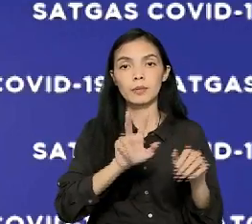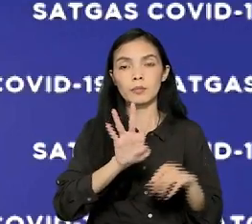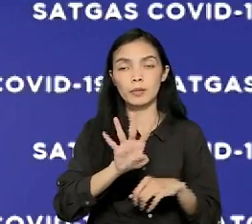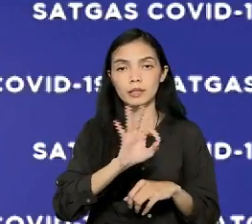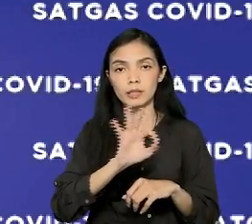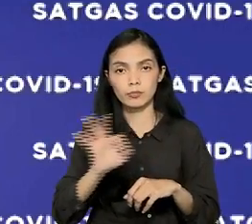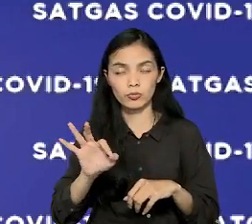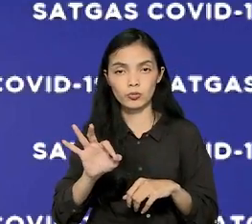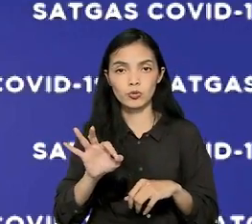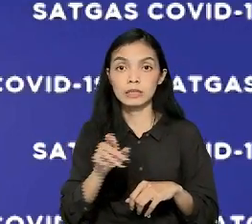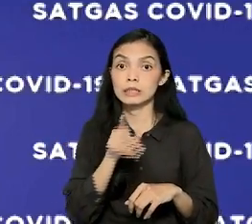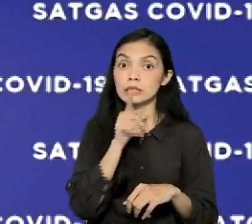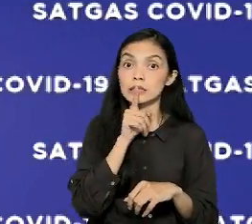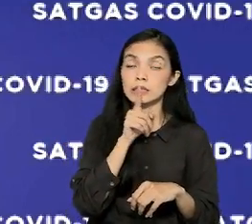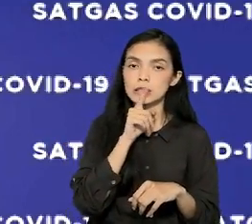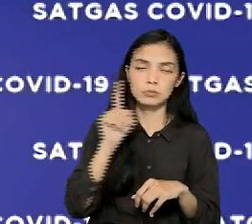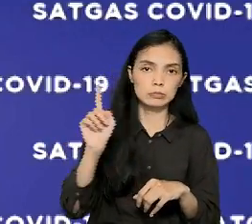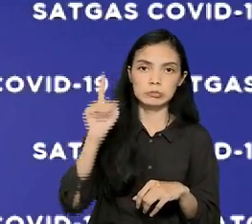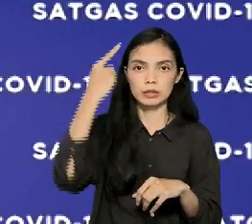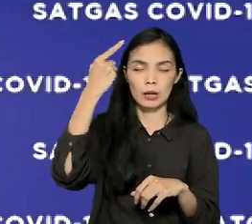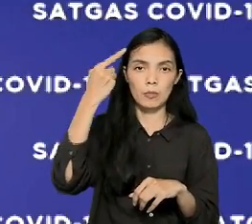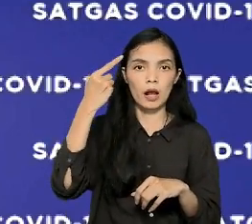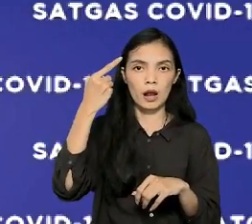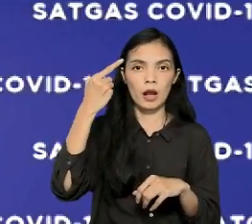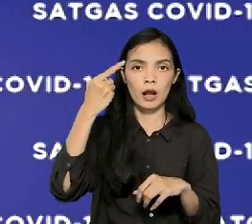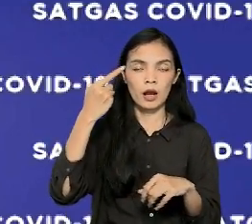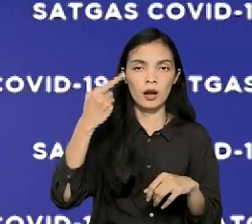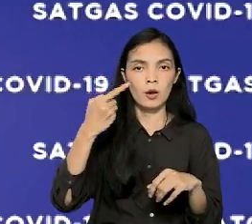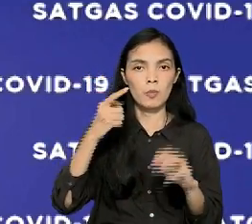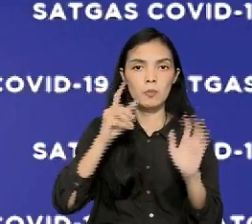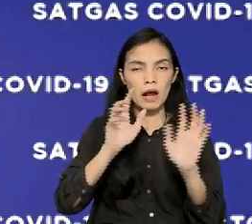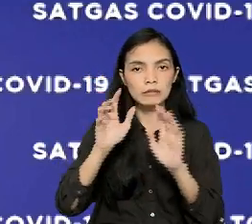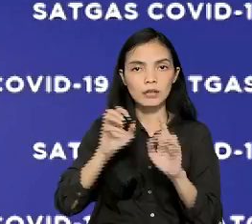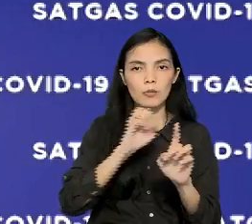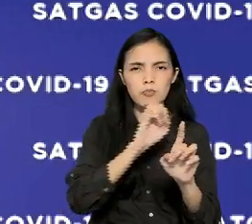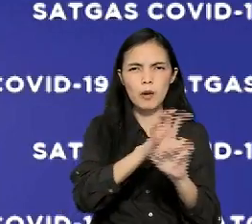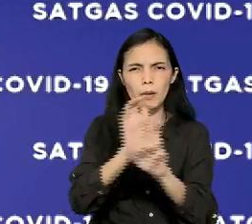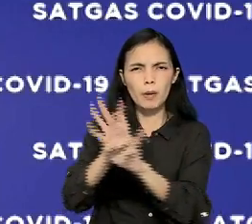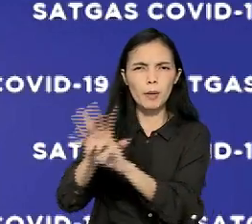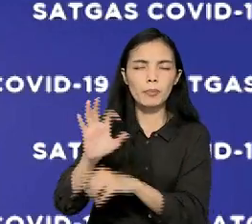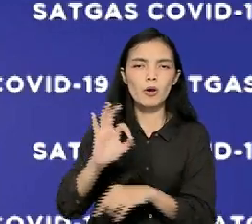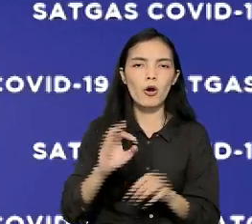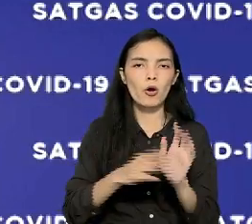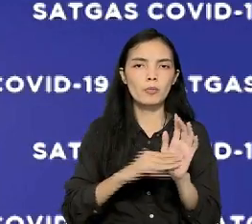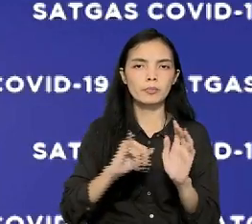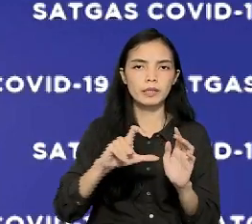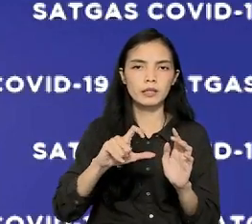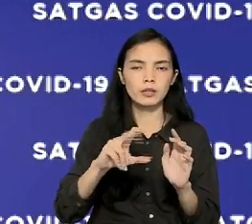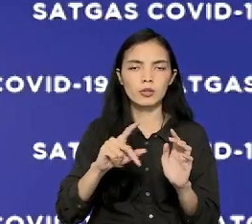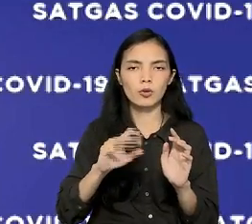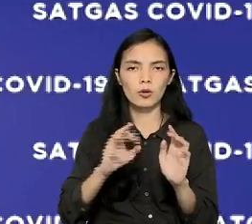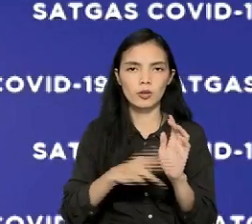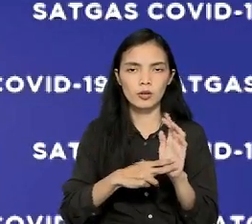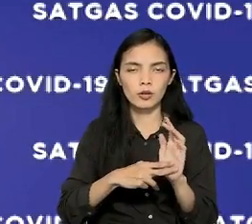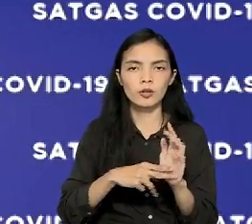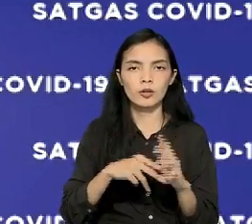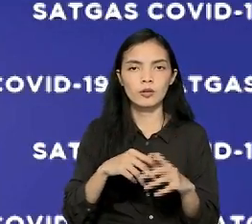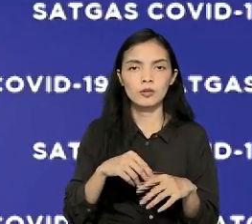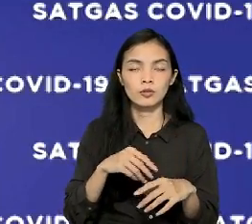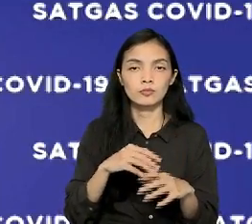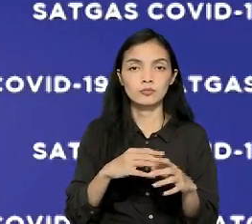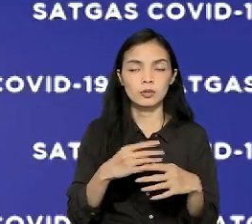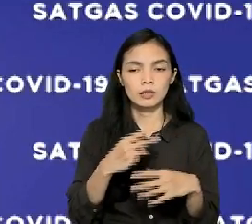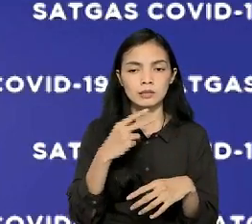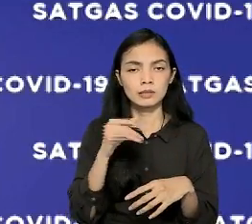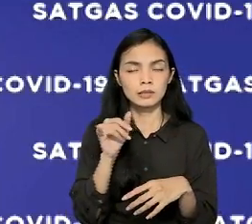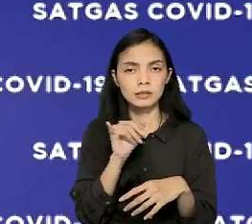di mana Inggris menempati tempat pertama dengan jumlah kasus Omikron tertinggi di dunia. Peningkatan konstan